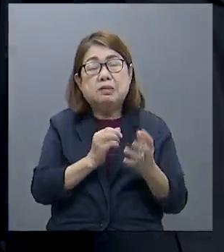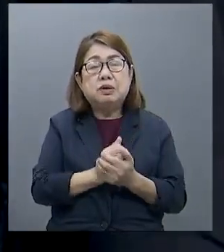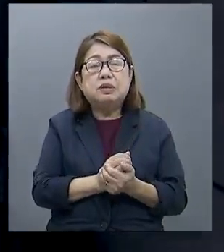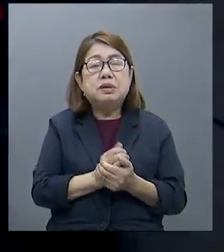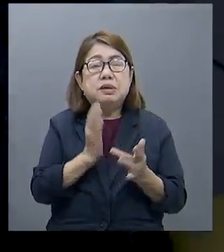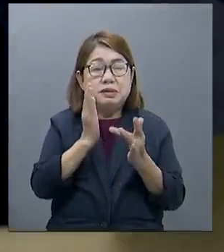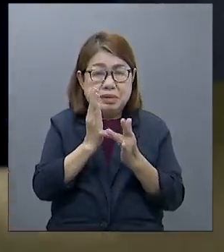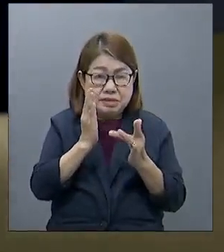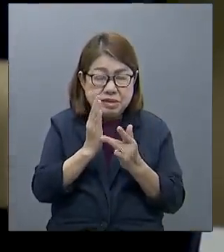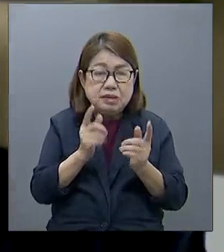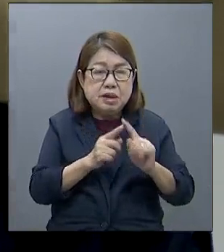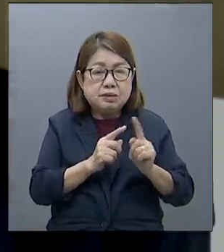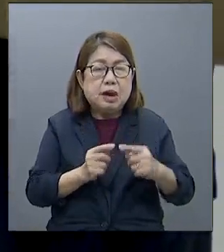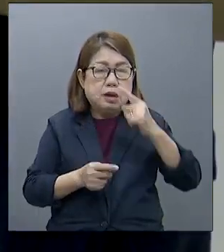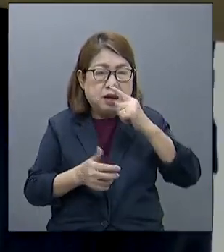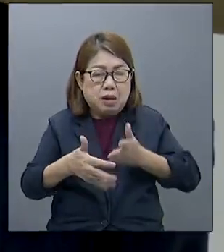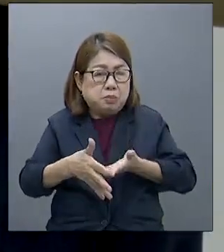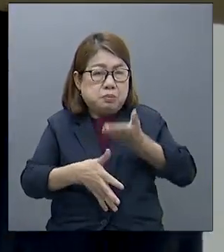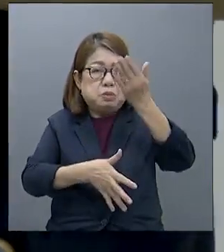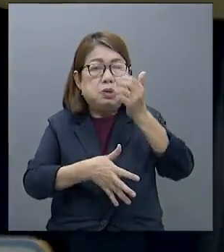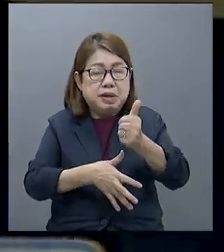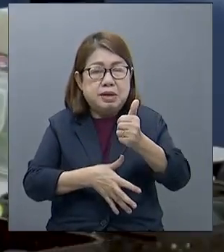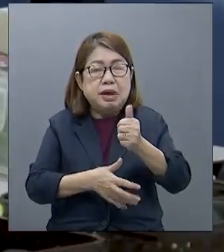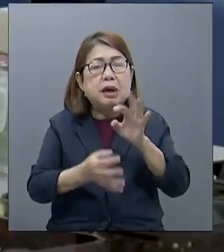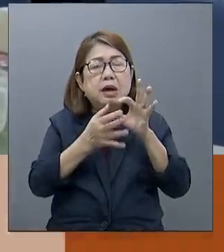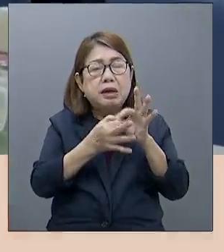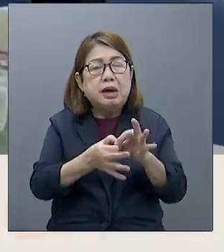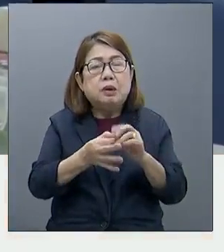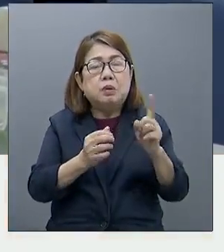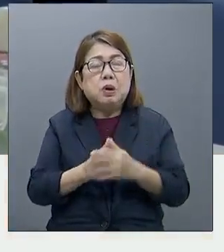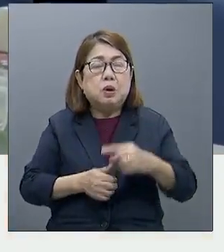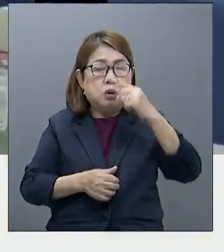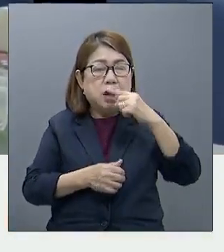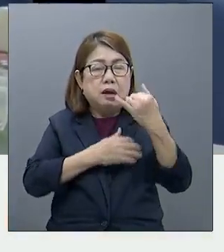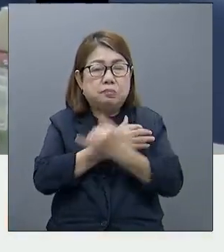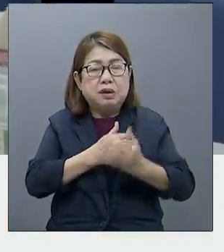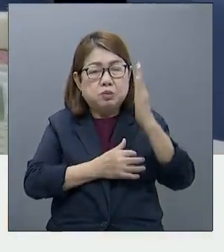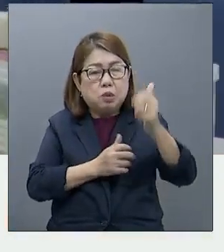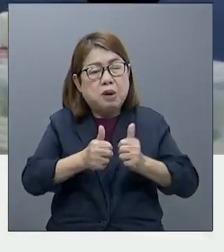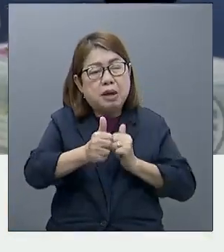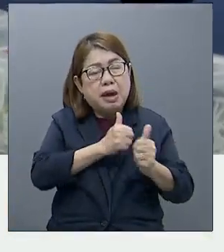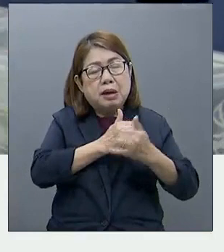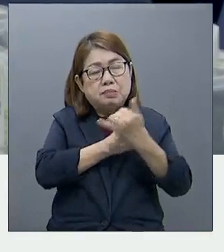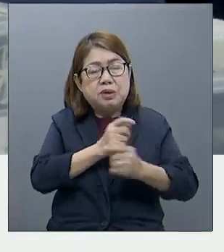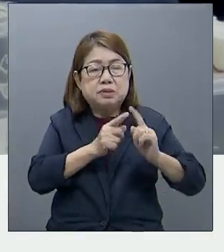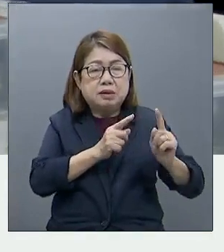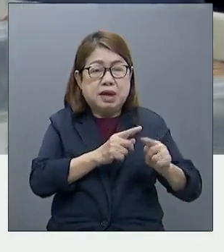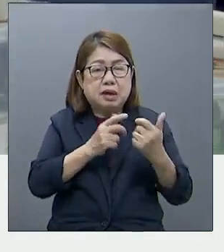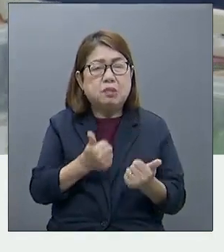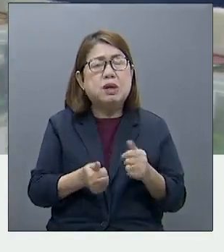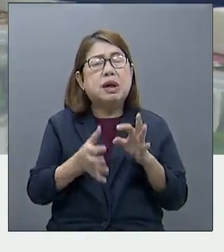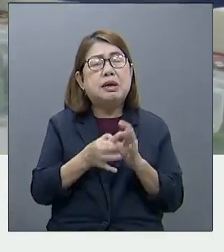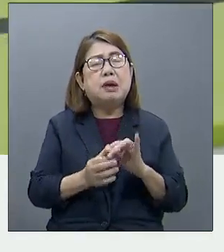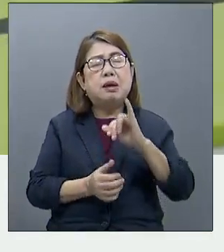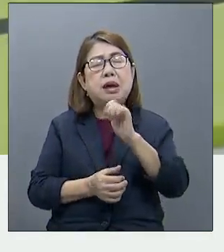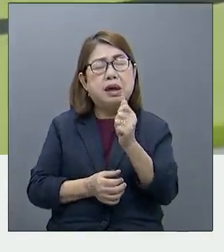คะก็ถือว่าเป็นแนวโน้มที่ดีค่ะเพราะว่ามีความสำคัญต่อความสามารถในการแข่งขันระยะยาวโดยเฉพาะในยุคที่ AI และเทคโนโล